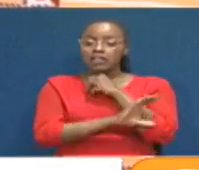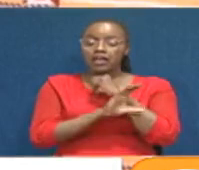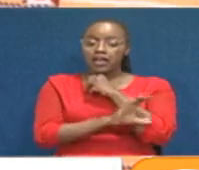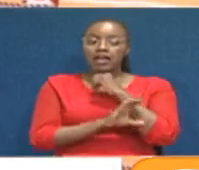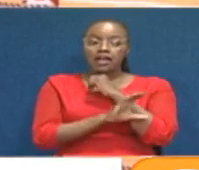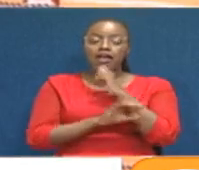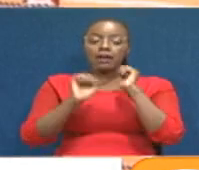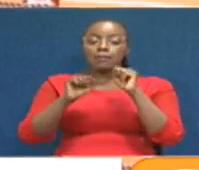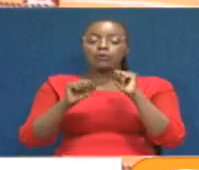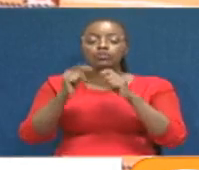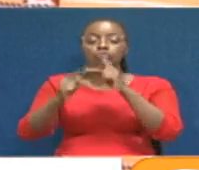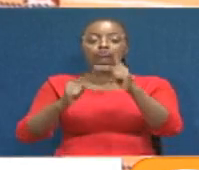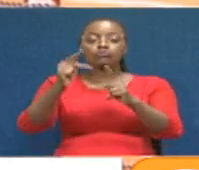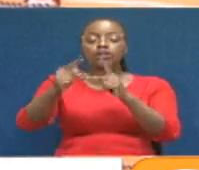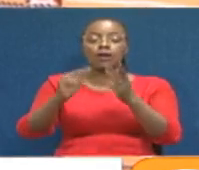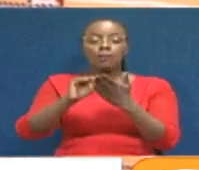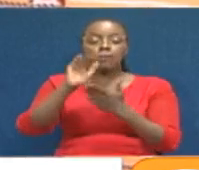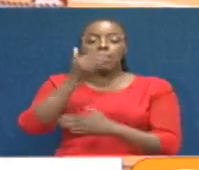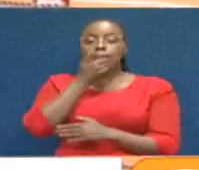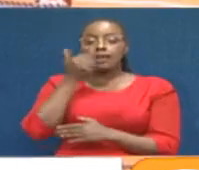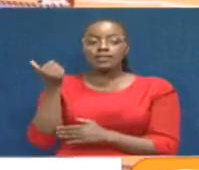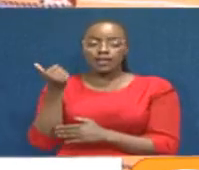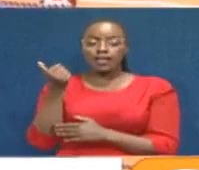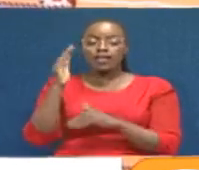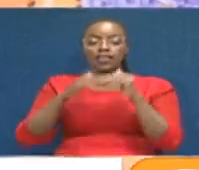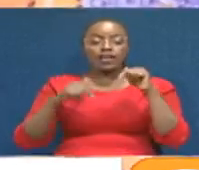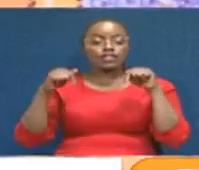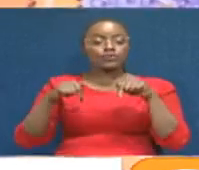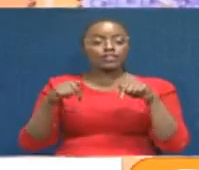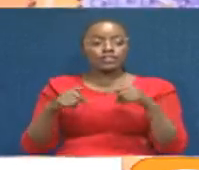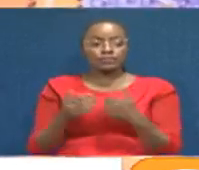country will progress more better than today.